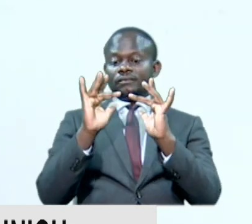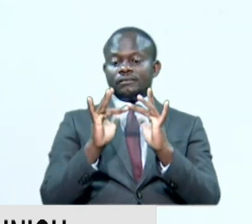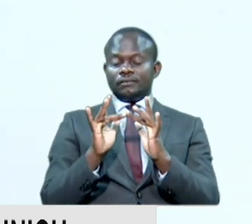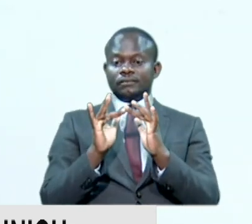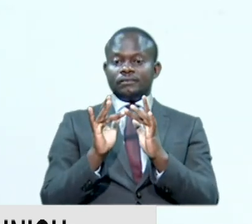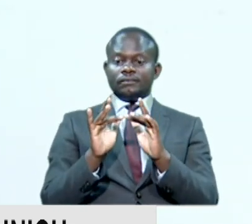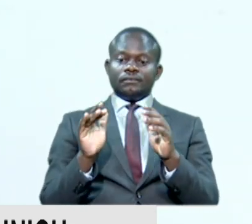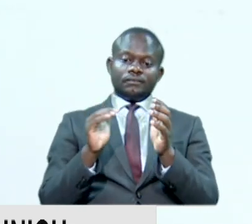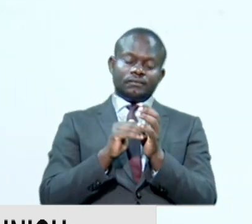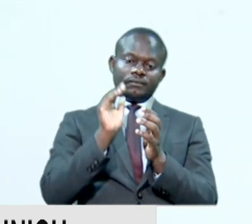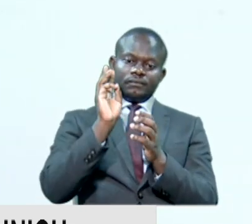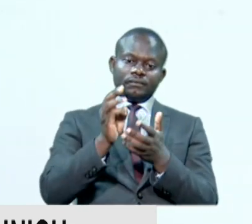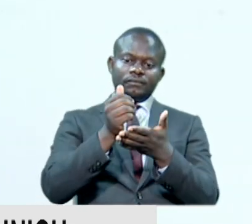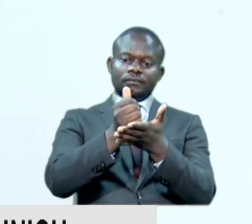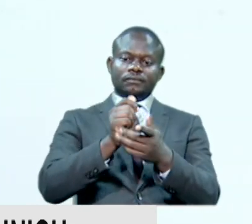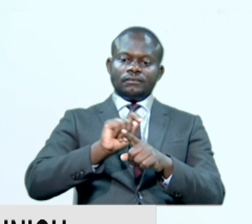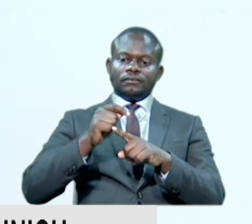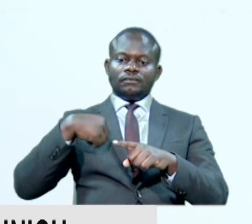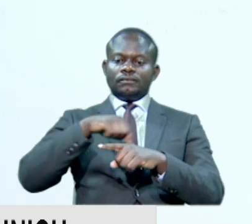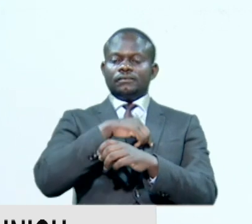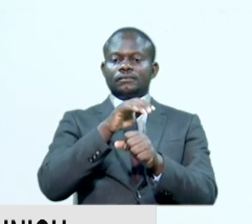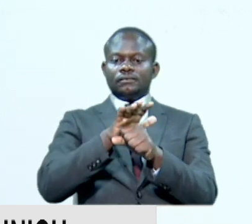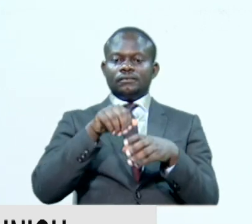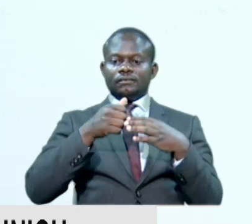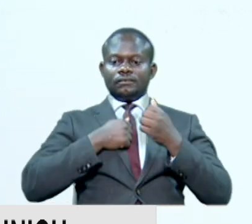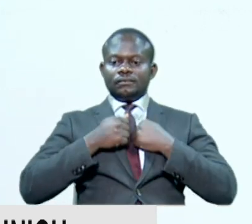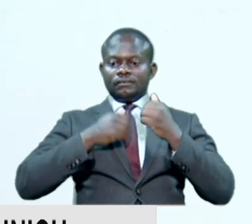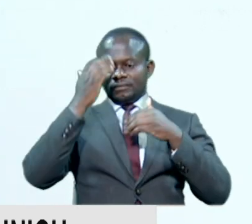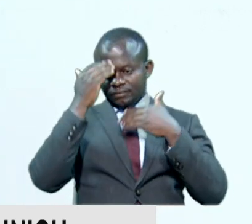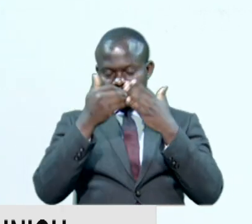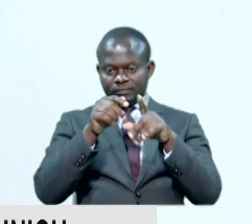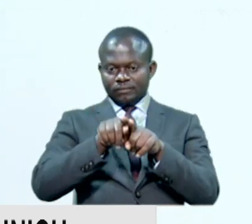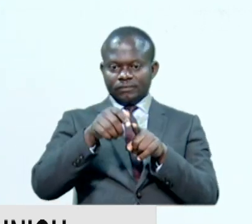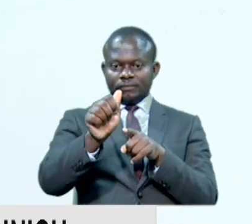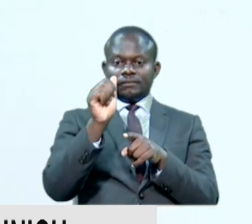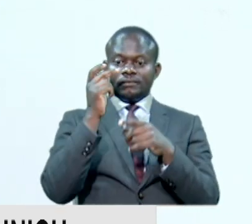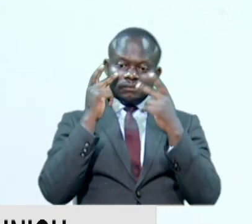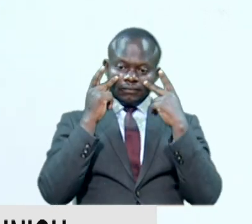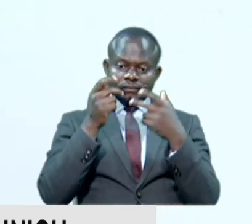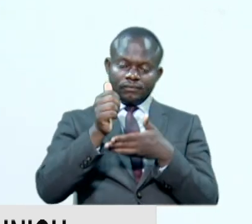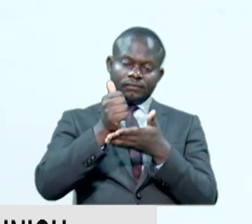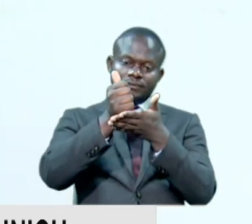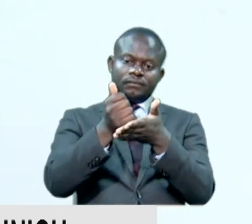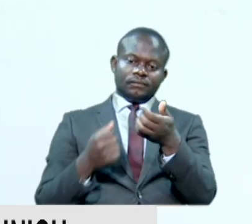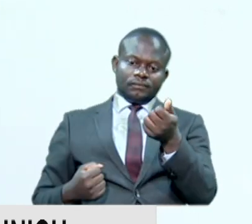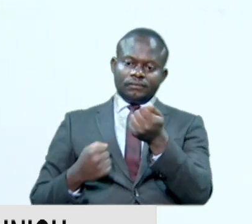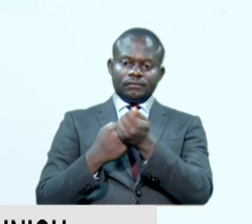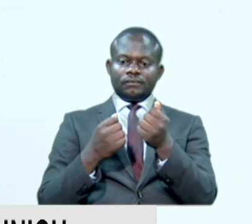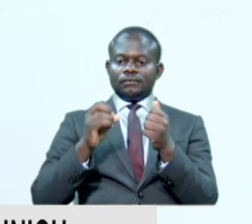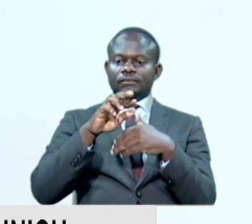aribwo nabwo bizajya bifasha abatoza bacu benshi bo mu Rwanda kugira ngo nabo babone ubwo bufasha cyangwa se